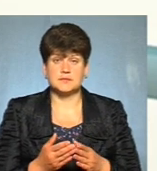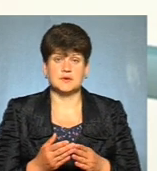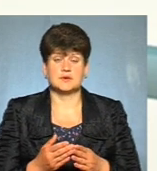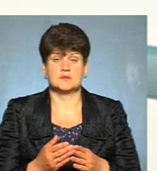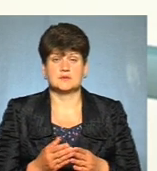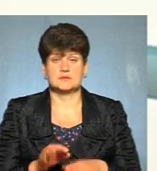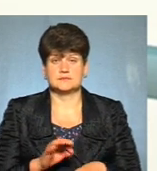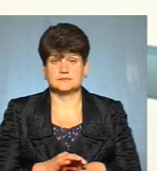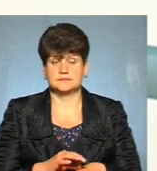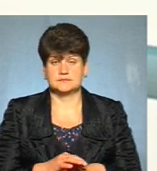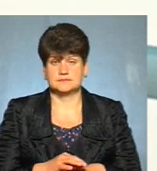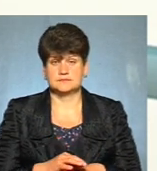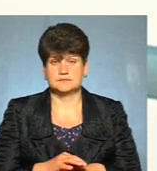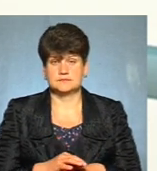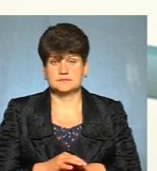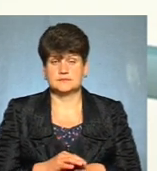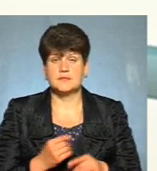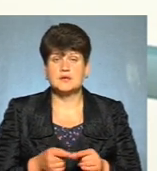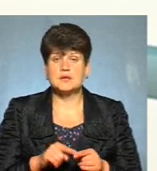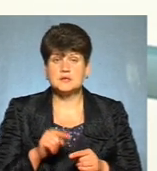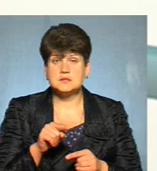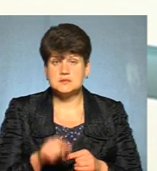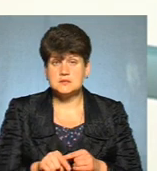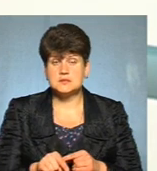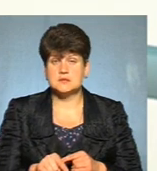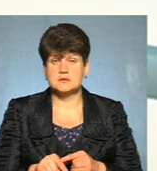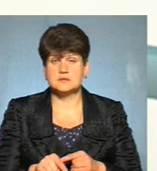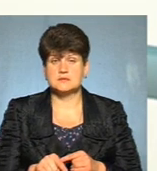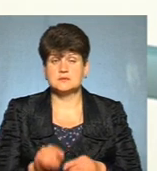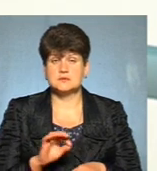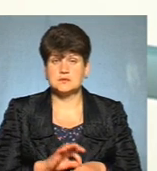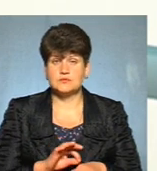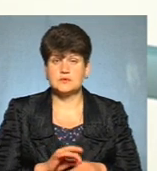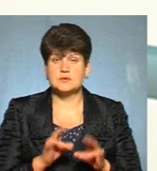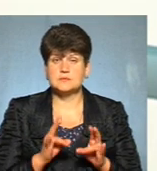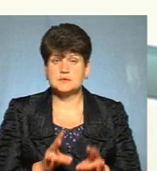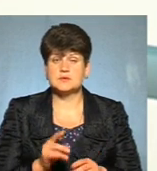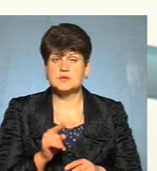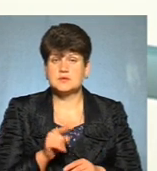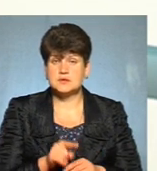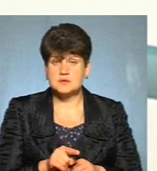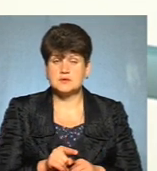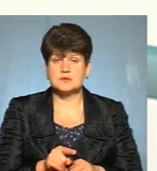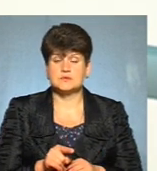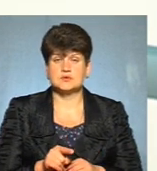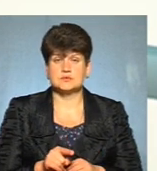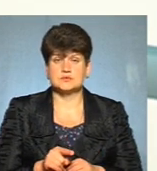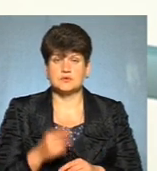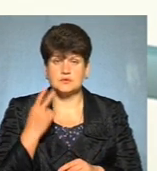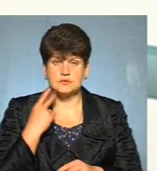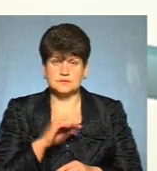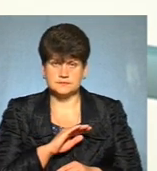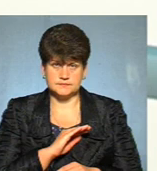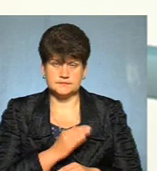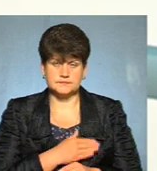процесу. Ці захворювання небезпечні тим, що навіть в гострій стадії вони можуть